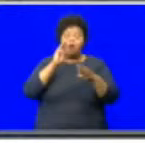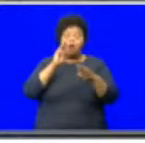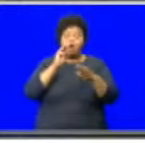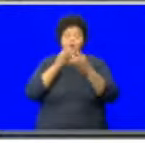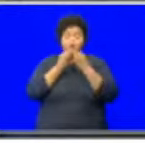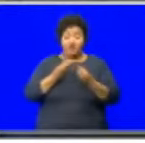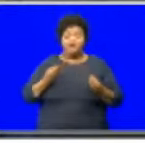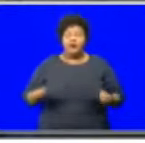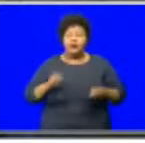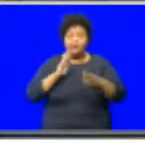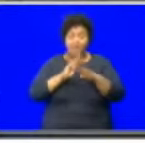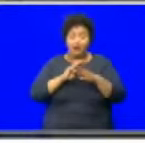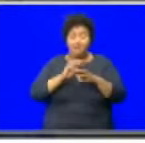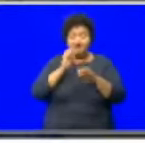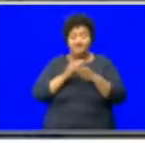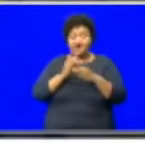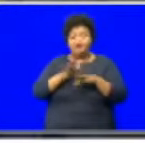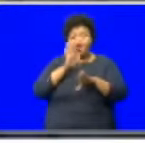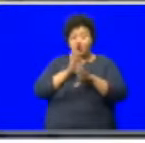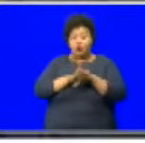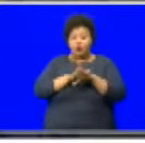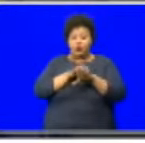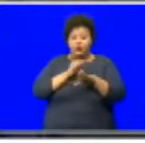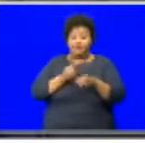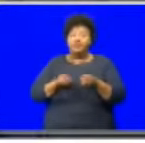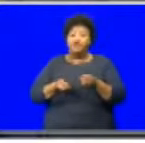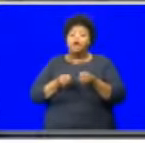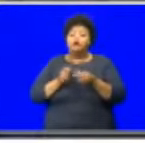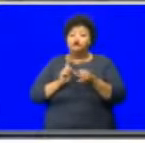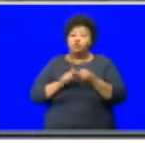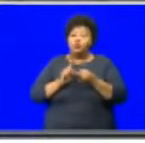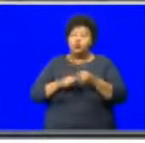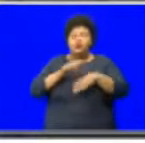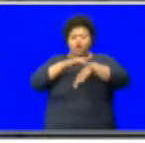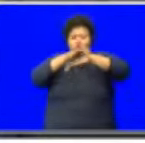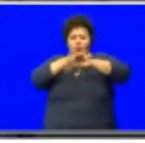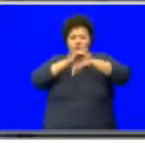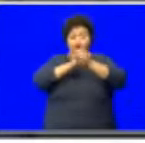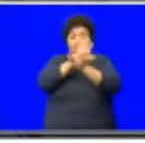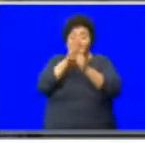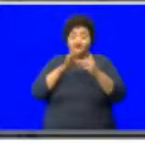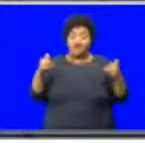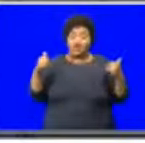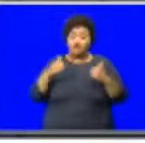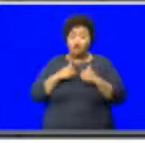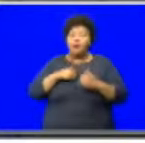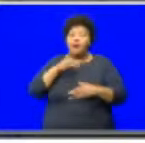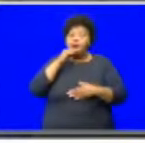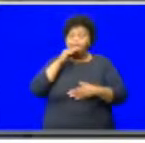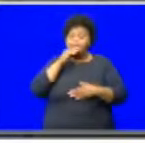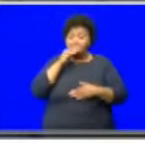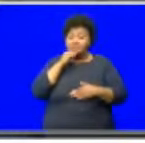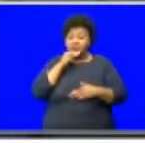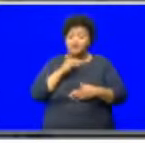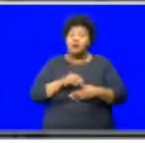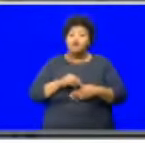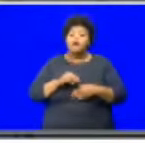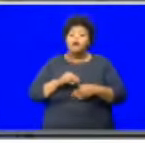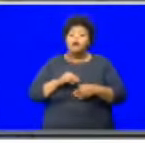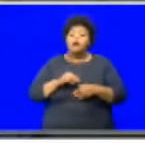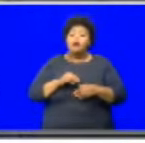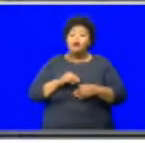bomake naloku kufa kubhokile kunjengaloku nje labomake bashwa bobabe labobabe bashwa